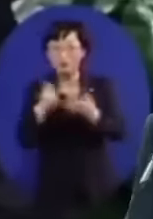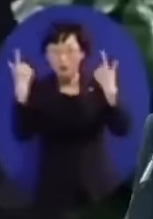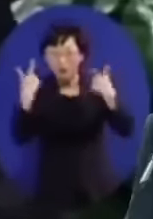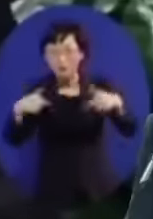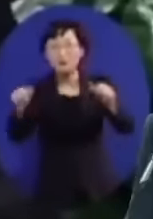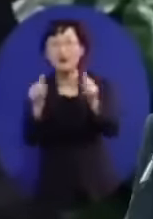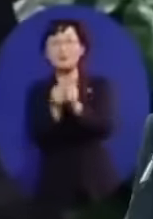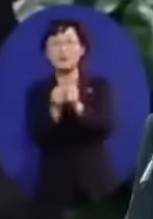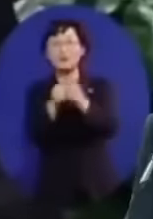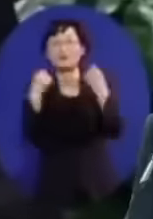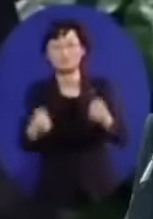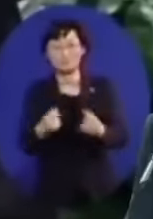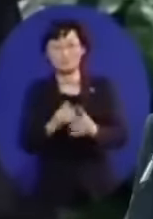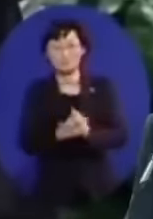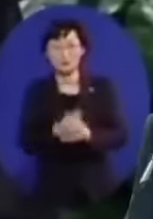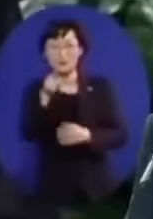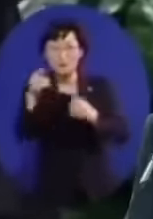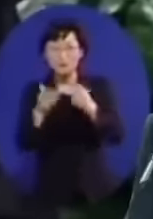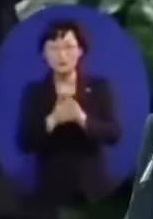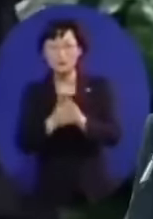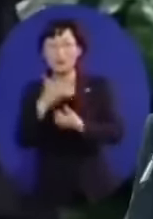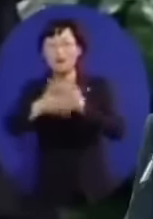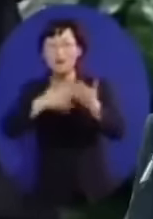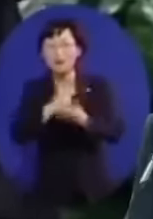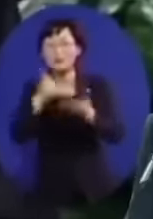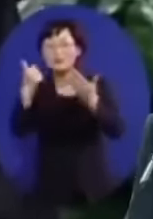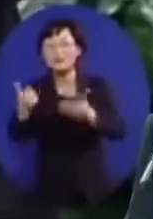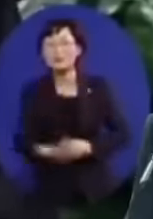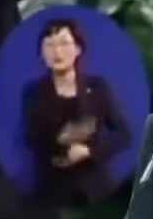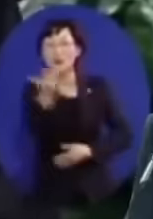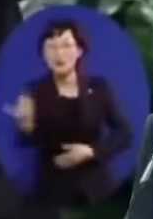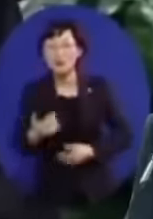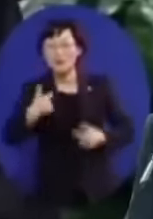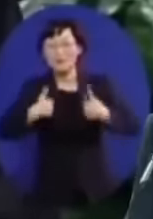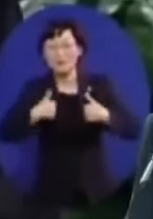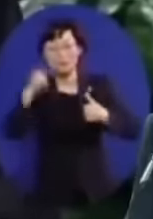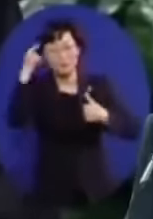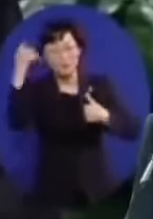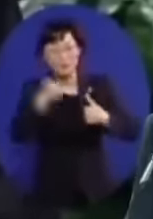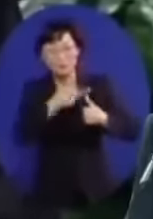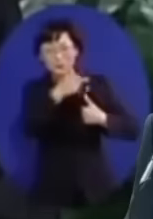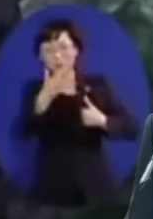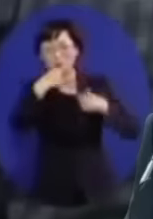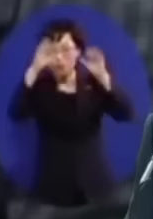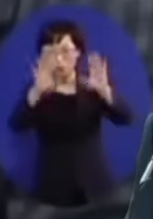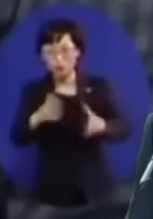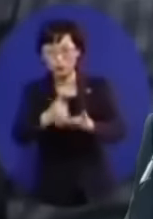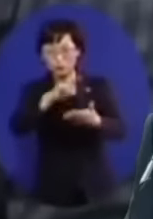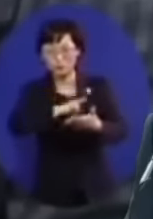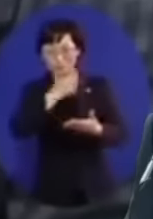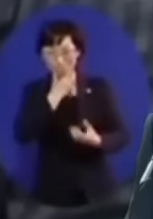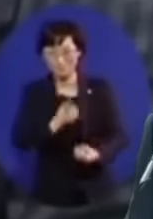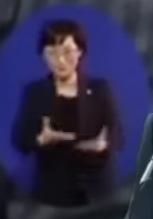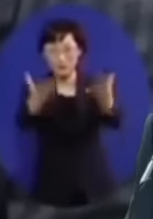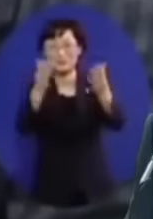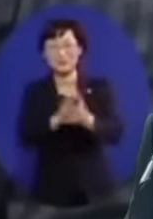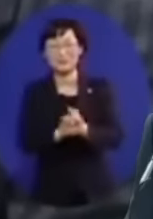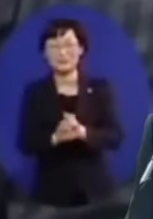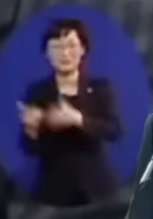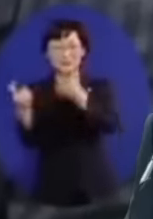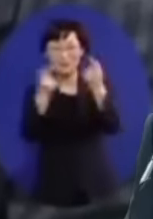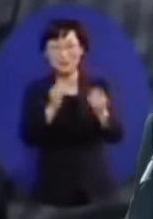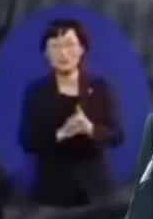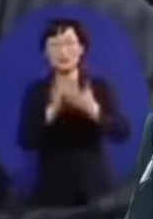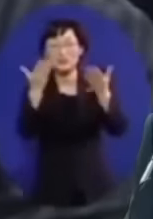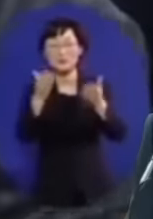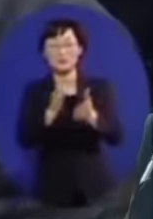계세요. 그러므로 하나님께서 여러분을 기쁘게 내기사 큰 복을 주게 되시기를 주님 이름으로 축원합니다.